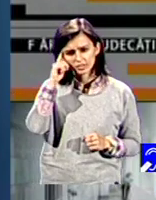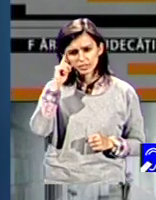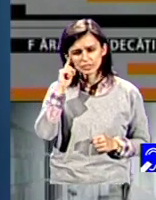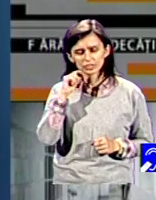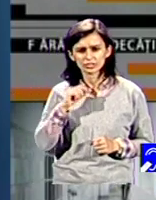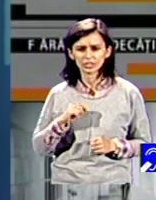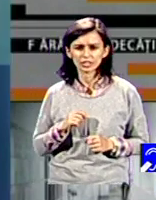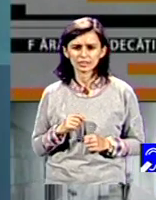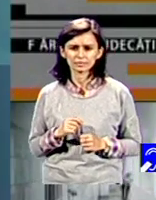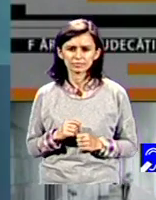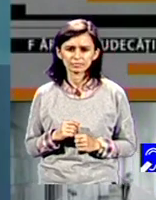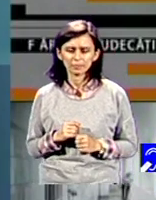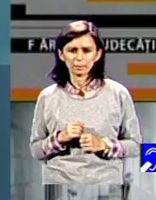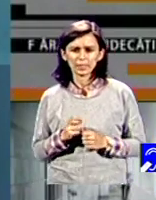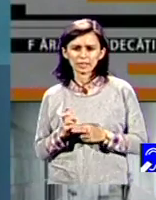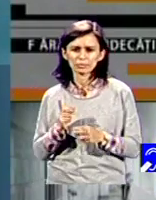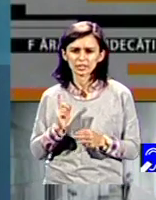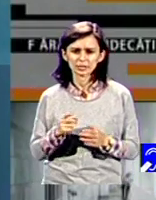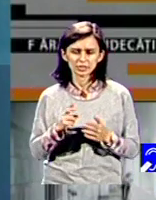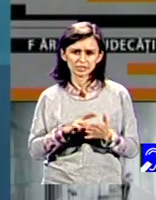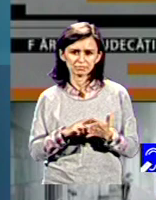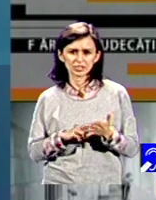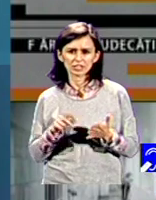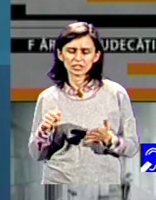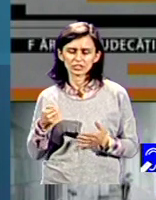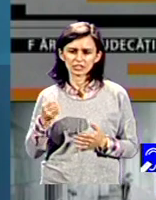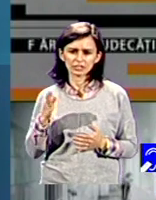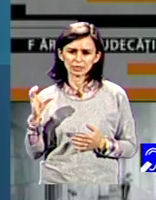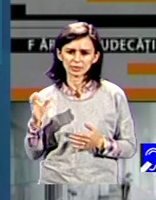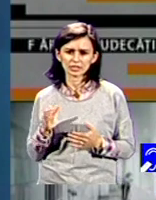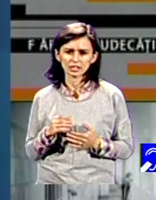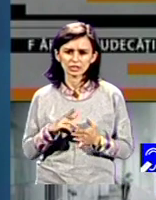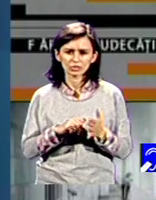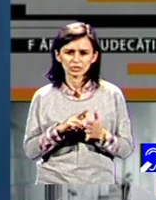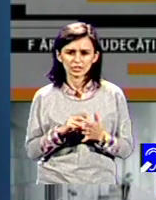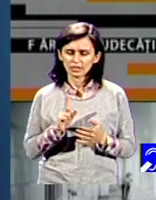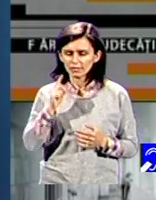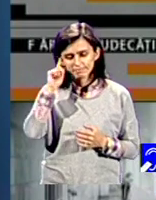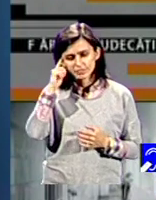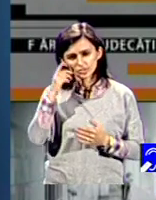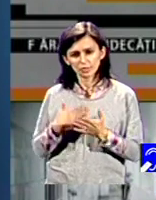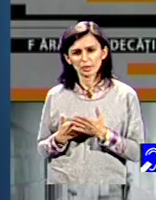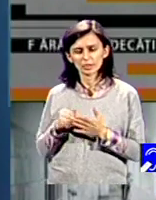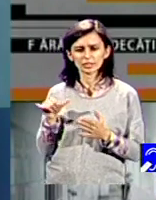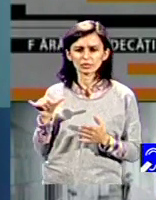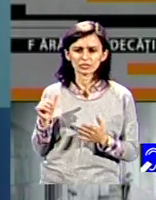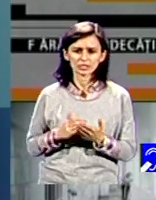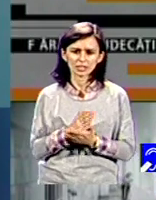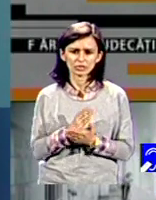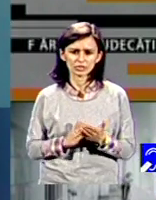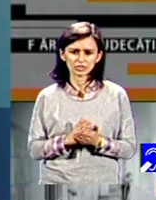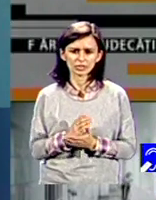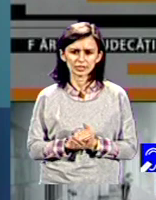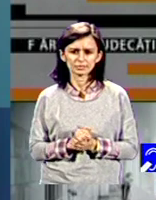acesta alfabet al culorilor nu știu Pentru tine continua probabil pentru marele Univers da Pe de altă parte repetă